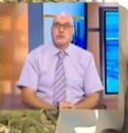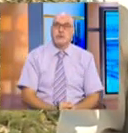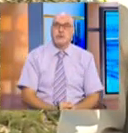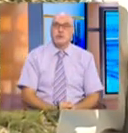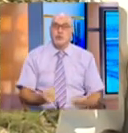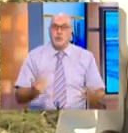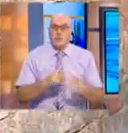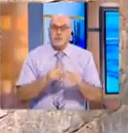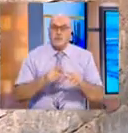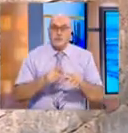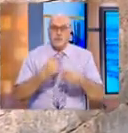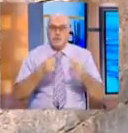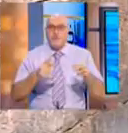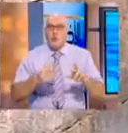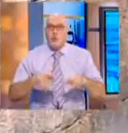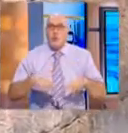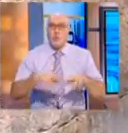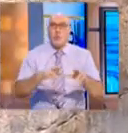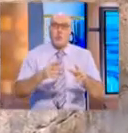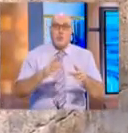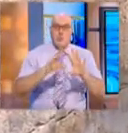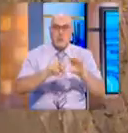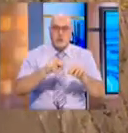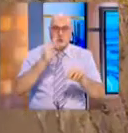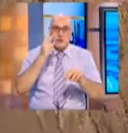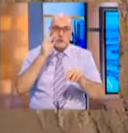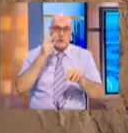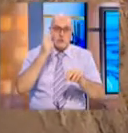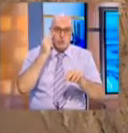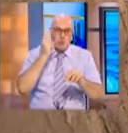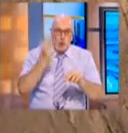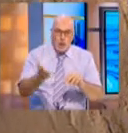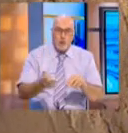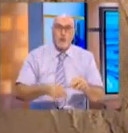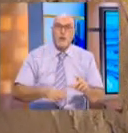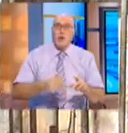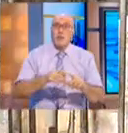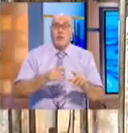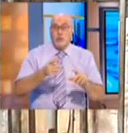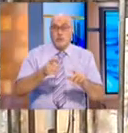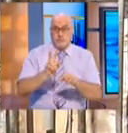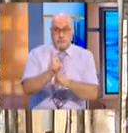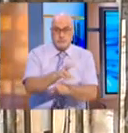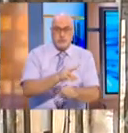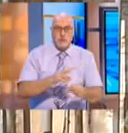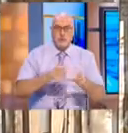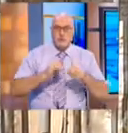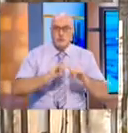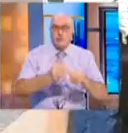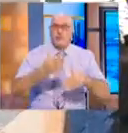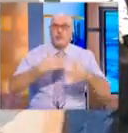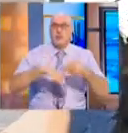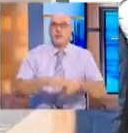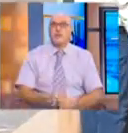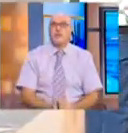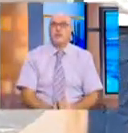للمسارات السياحية التي برمجت من طرف لجنة ألعاب البحر الأبيض المتوسط، وهو المسار اللي